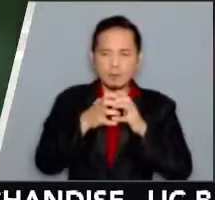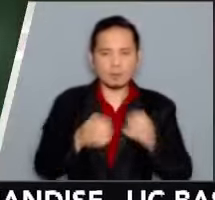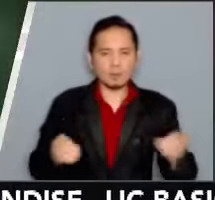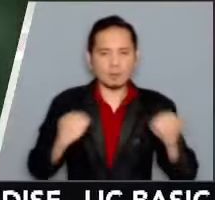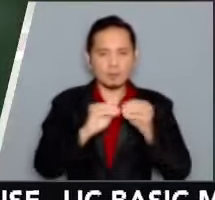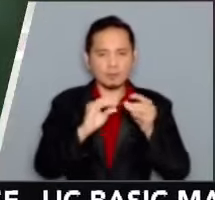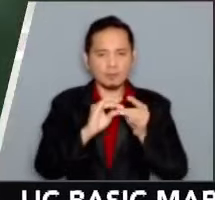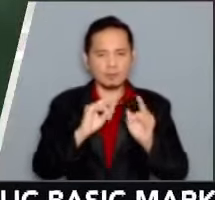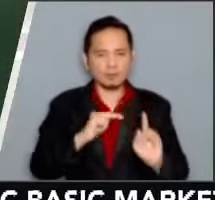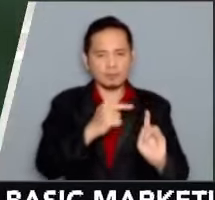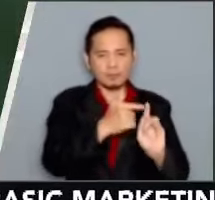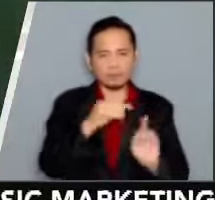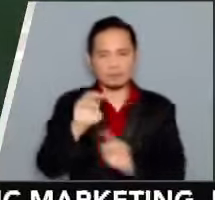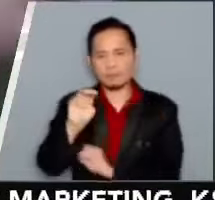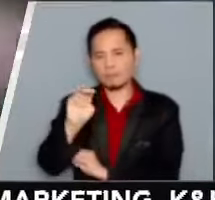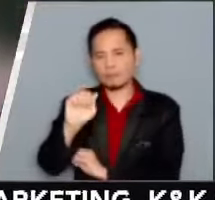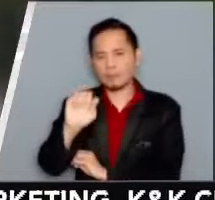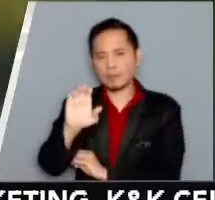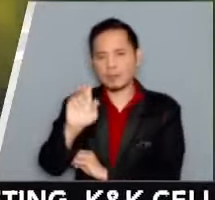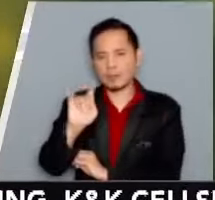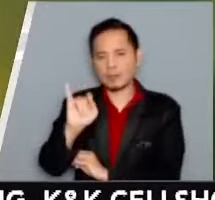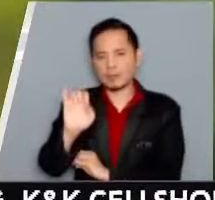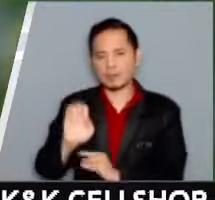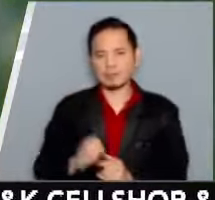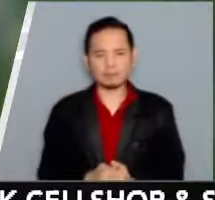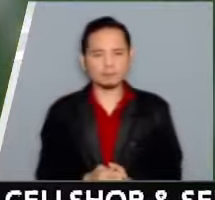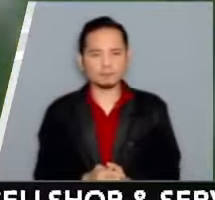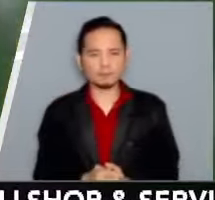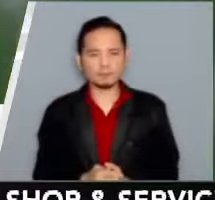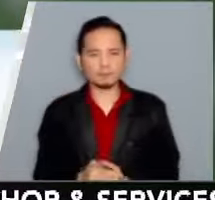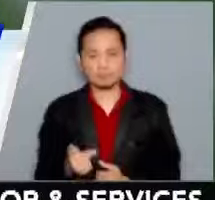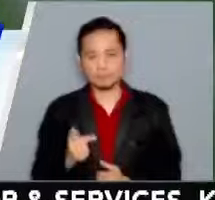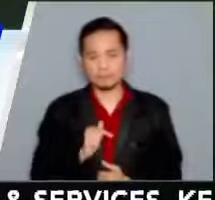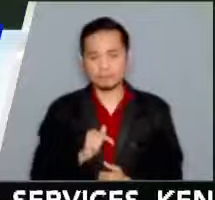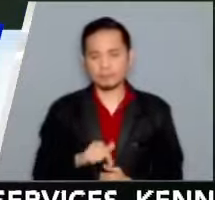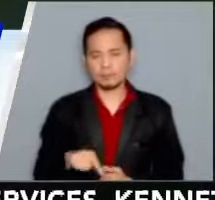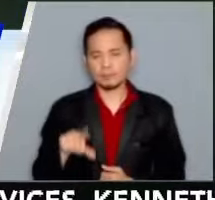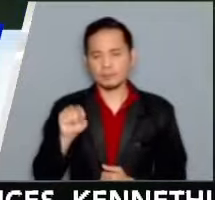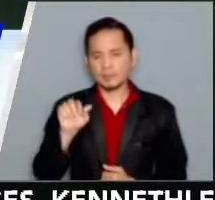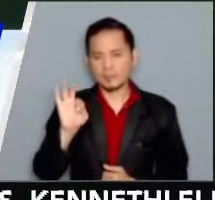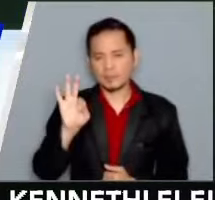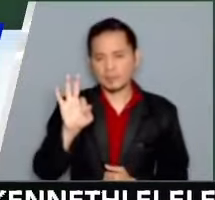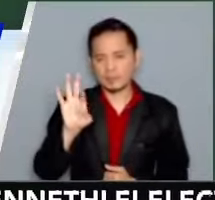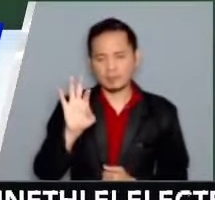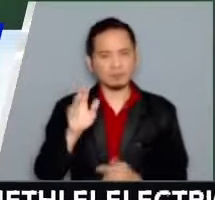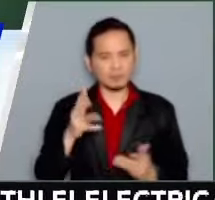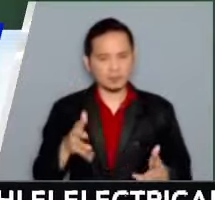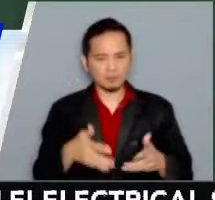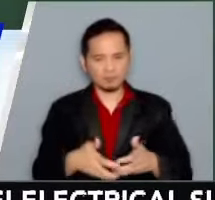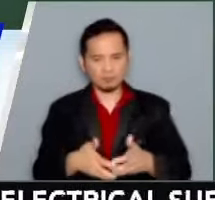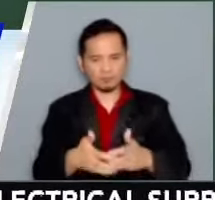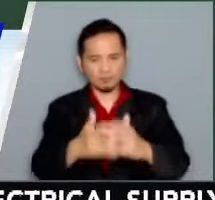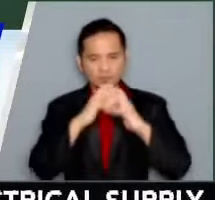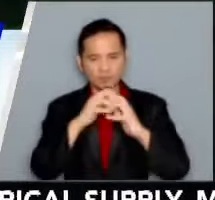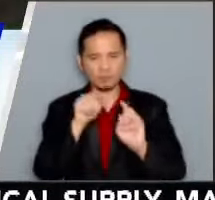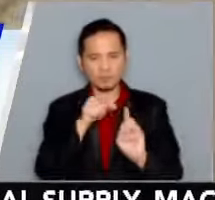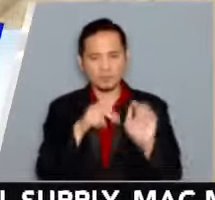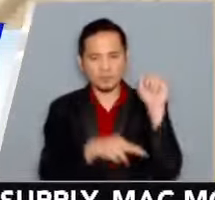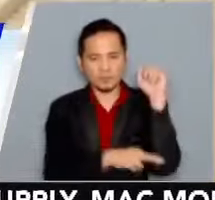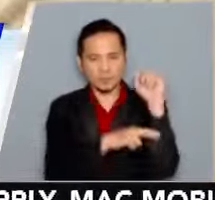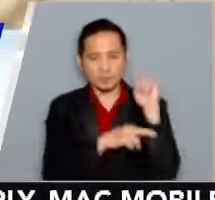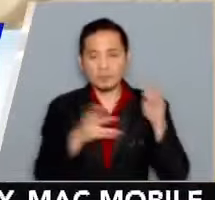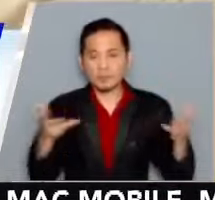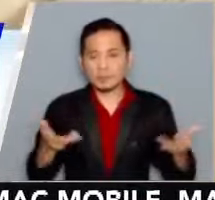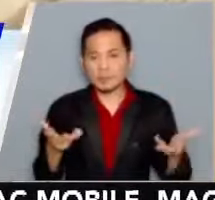sio 2019 pa o bago pa ang covid pandemic operational na ang Captain speak resort sa git ng chocolate Hill sa Bohol